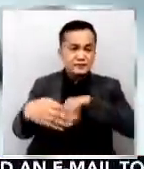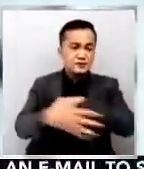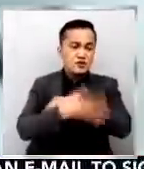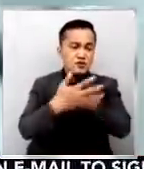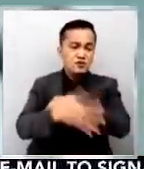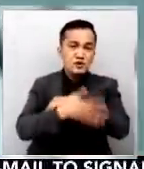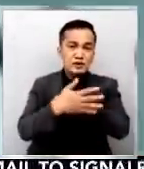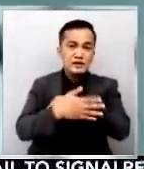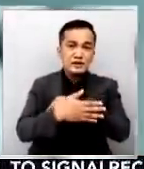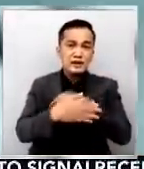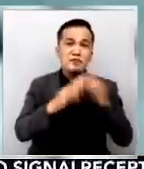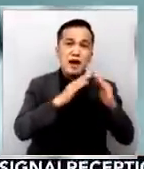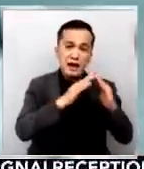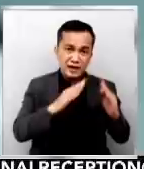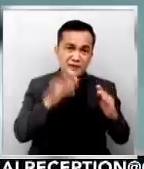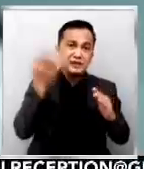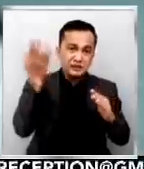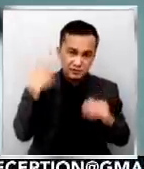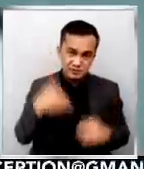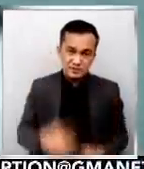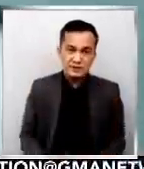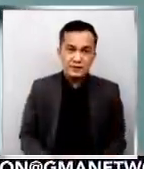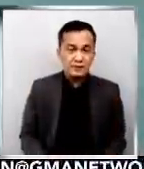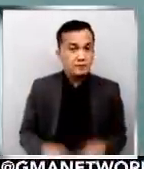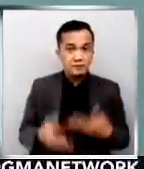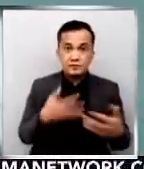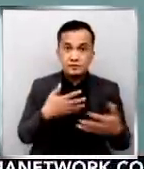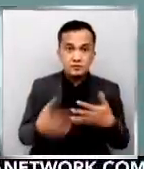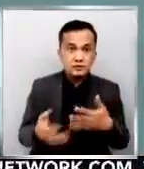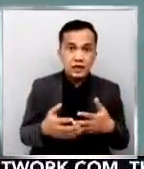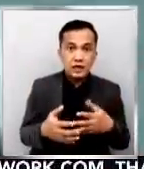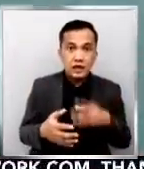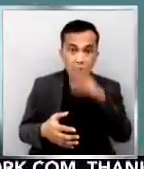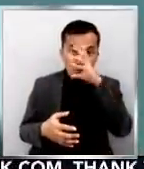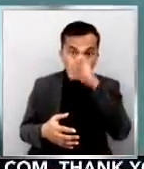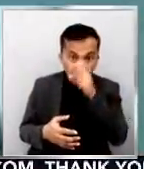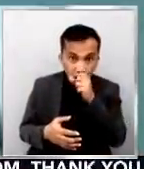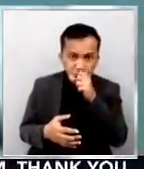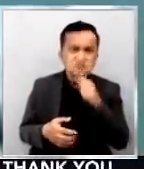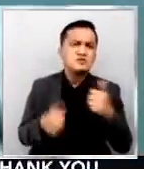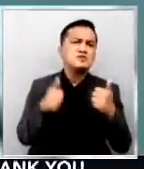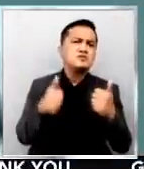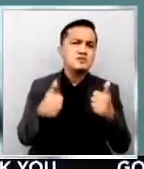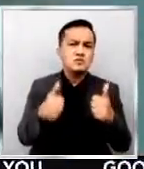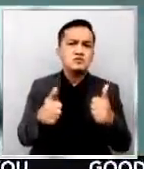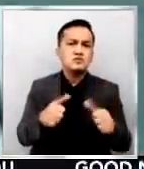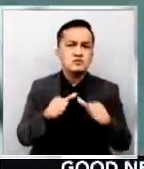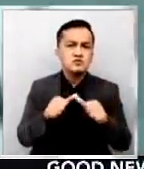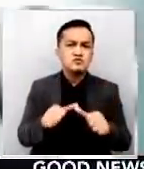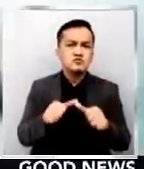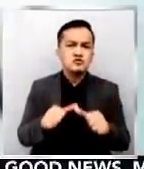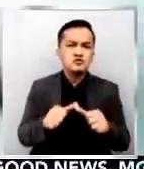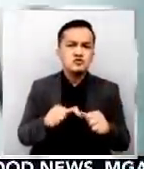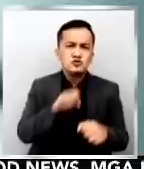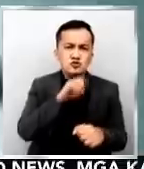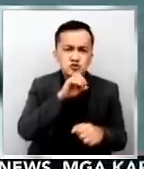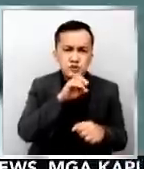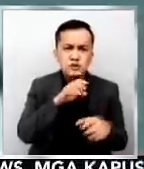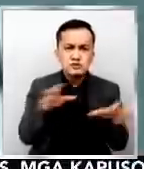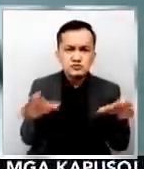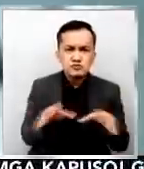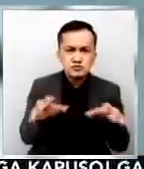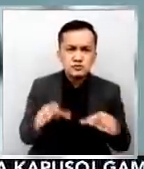nakatira noon. At kahit may edad na, patuloy pa rin daw ang paggawa ni Lola ng mga gawaing bahay.